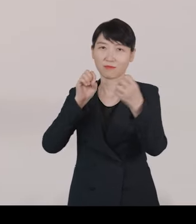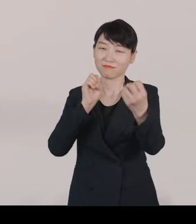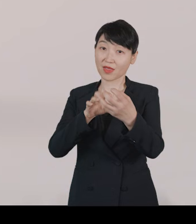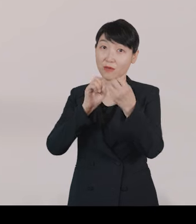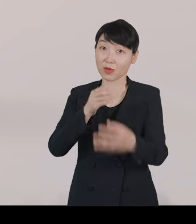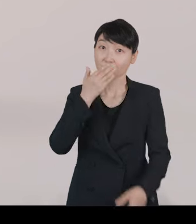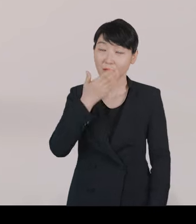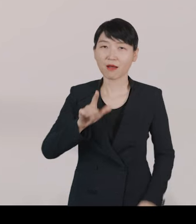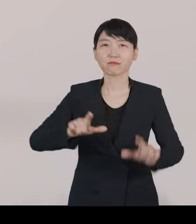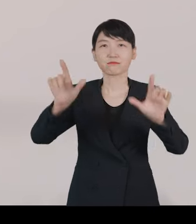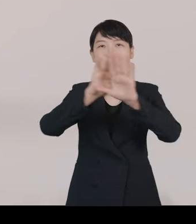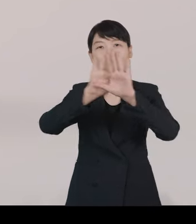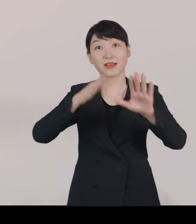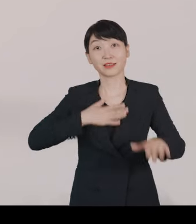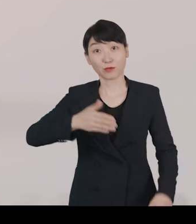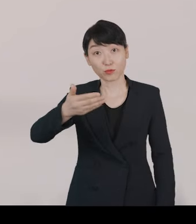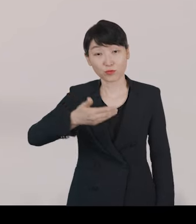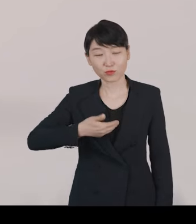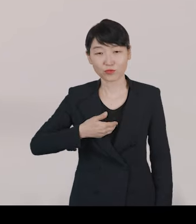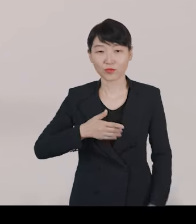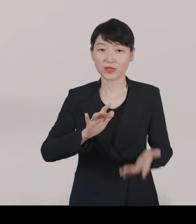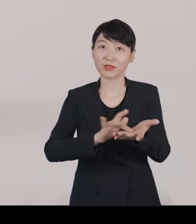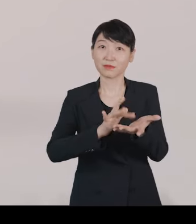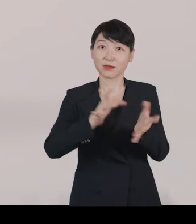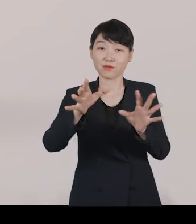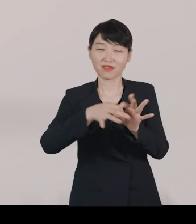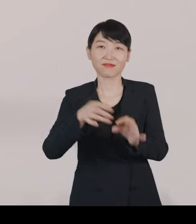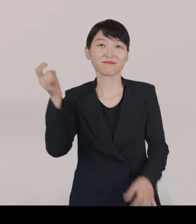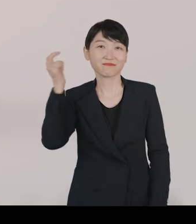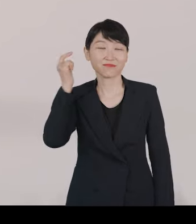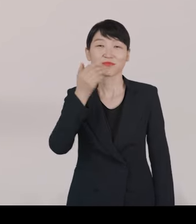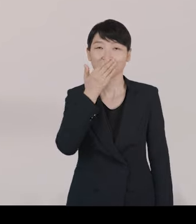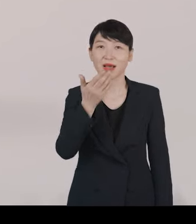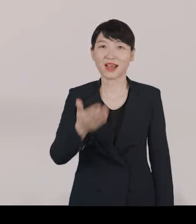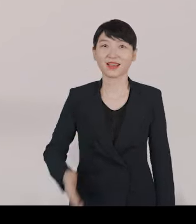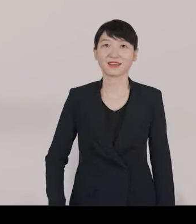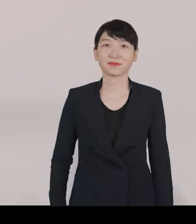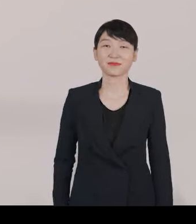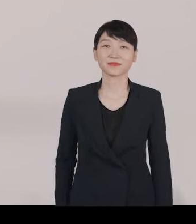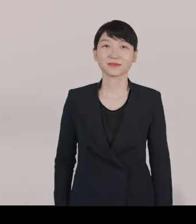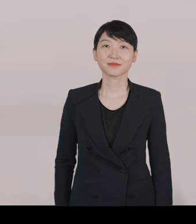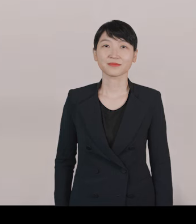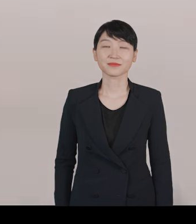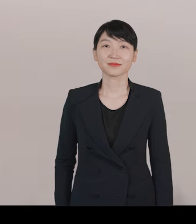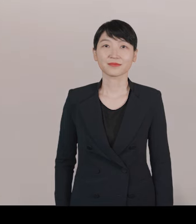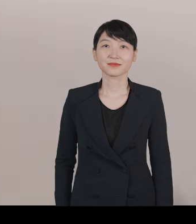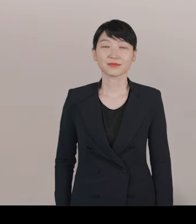청취, 말벗, 날씨, 블루투스 스피커 기능 등을 제공합니다.